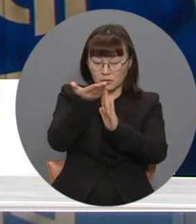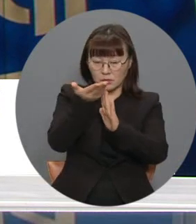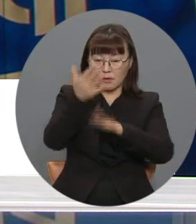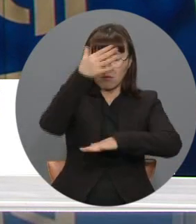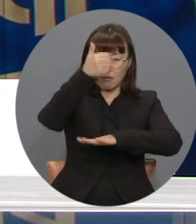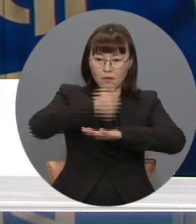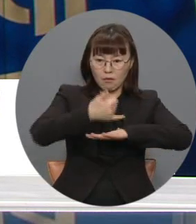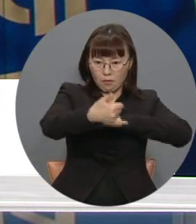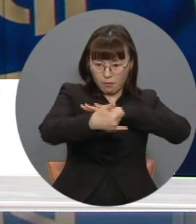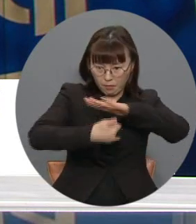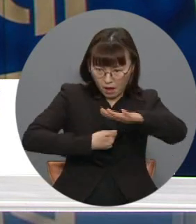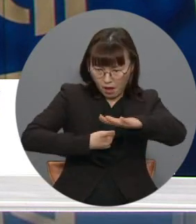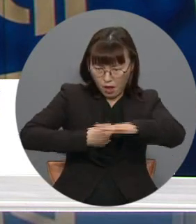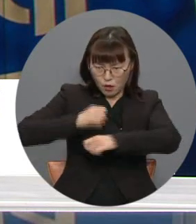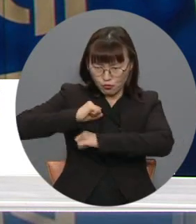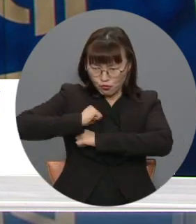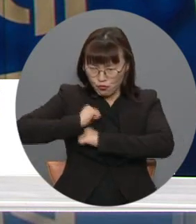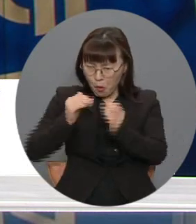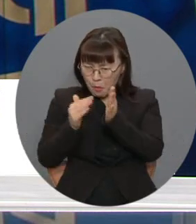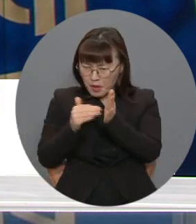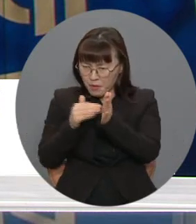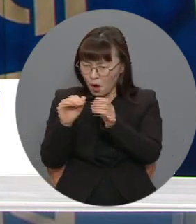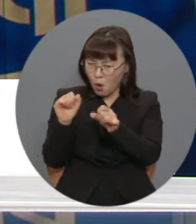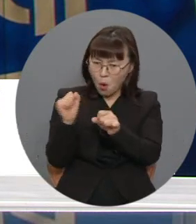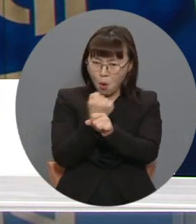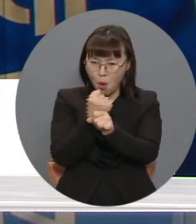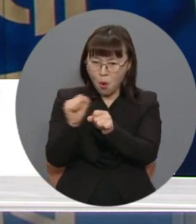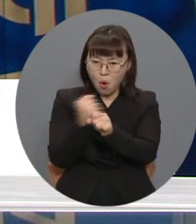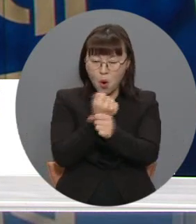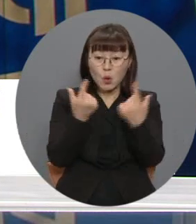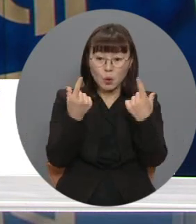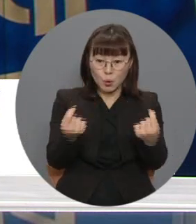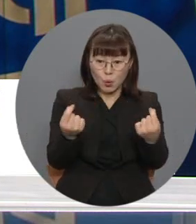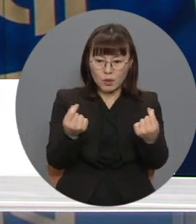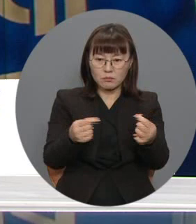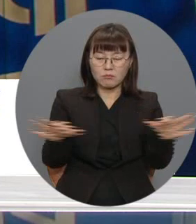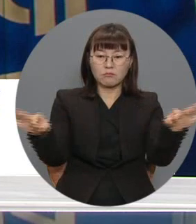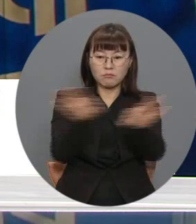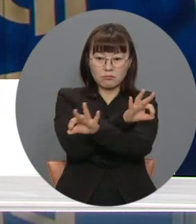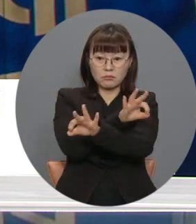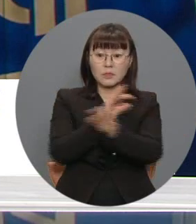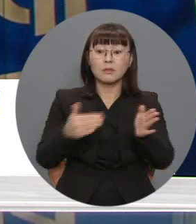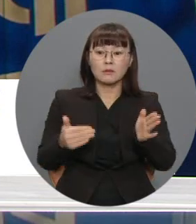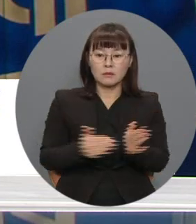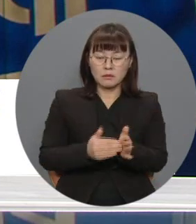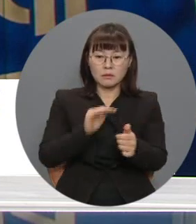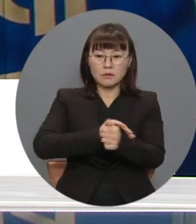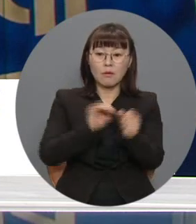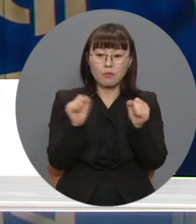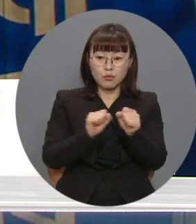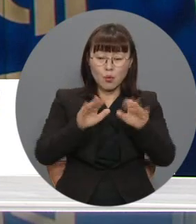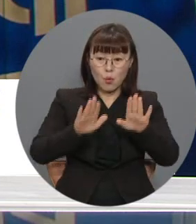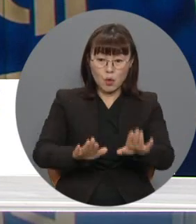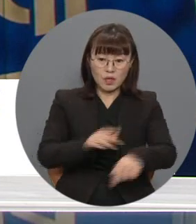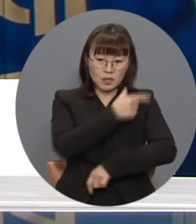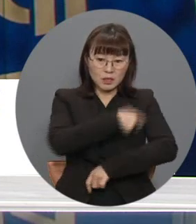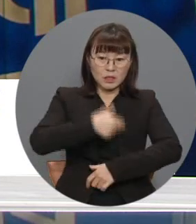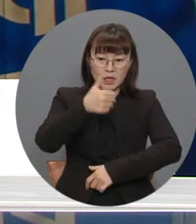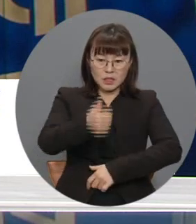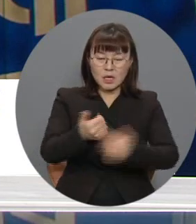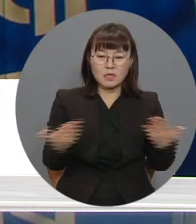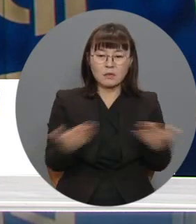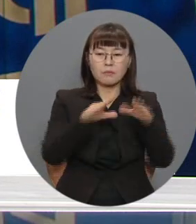날에는 마치 군사작전하듯 무더기로 인사발령한 것으로 드러났습니다. 경상북도는 오늘 이사장의